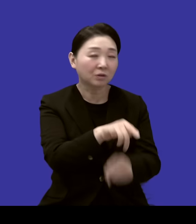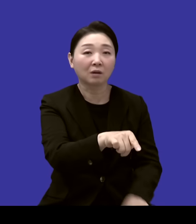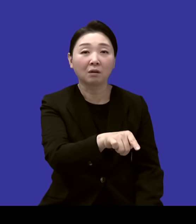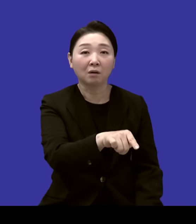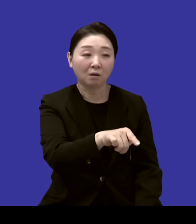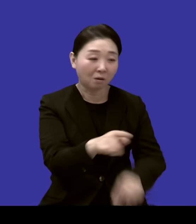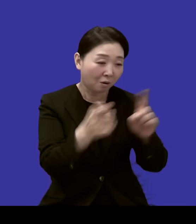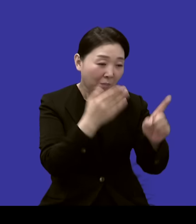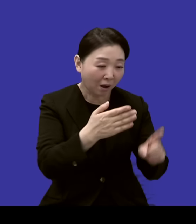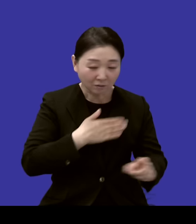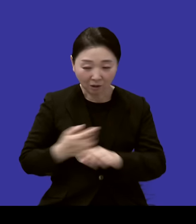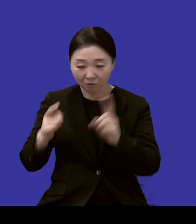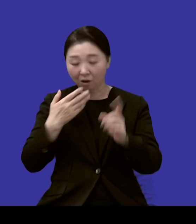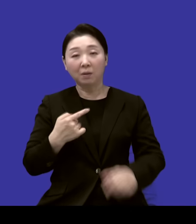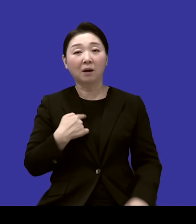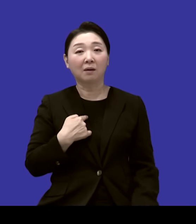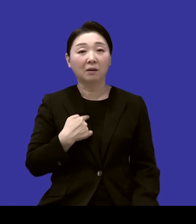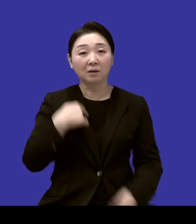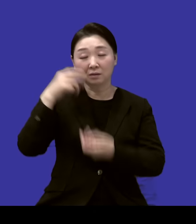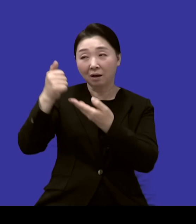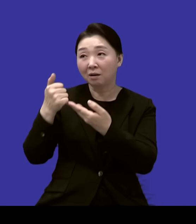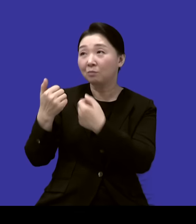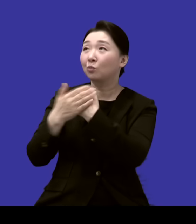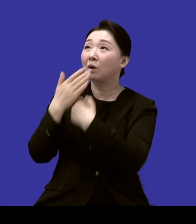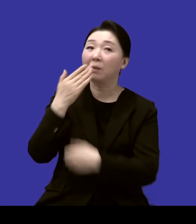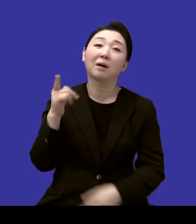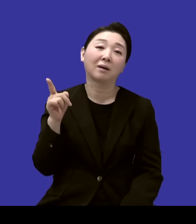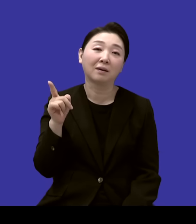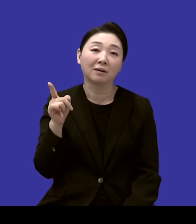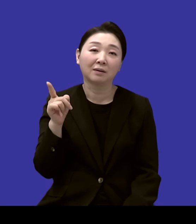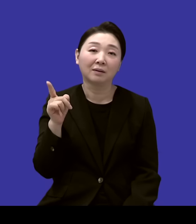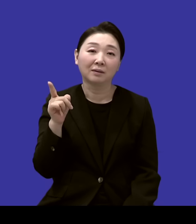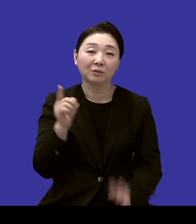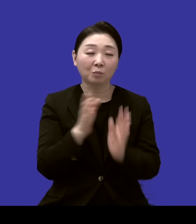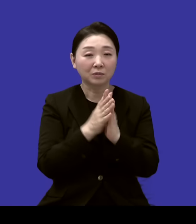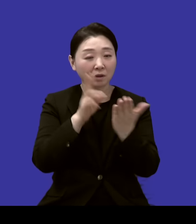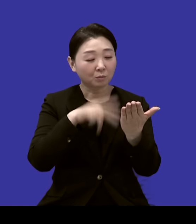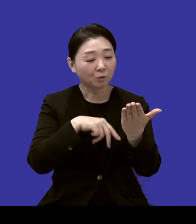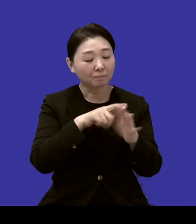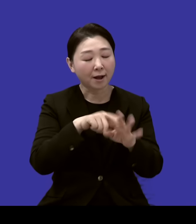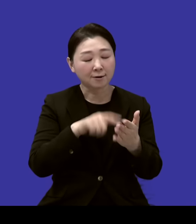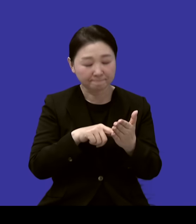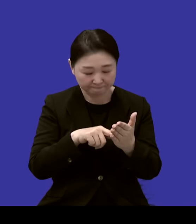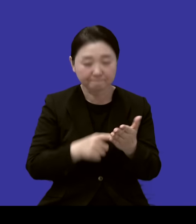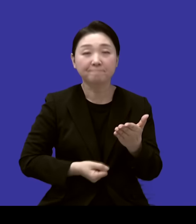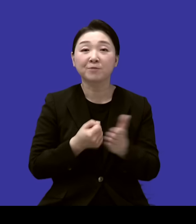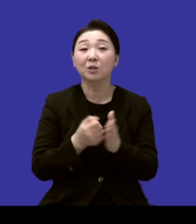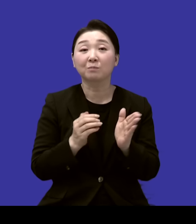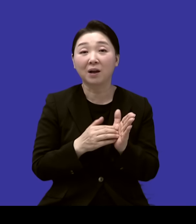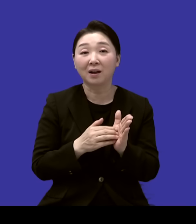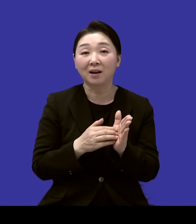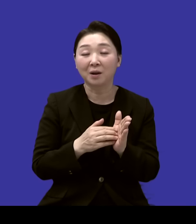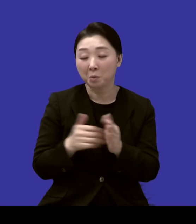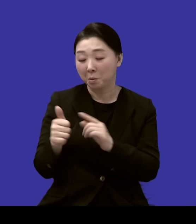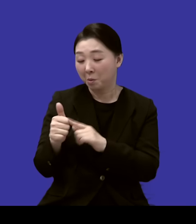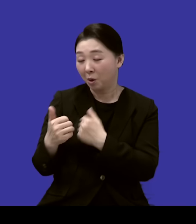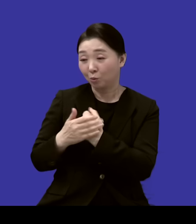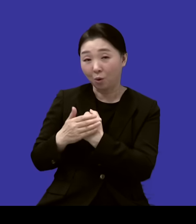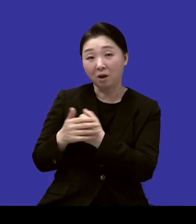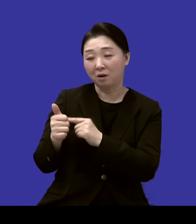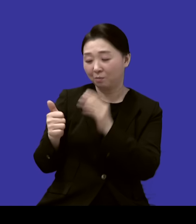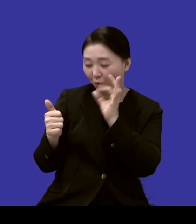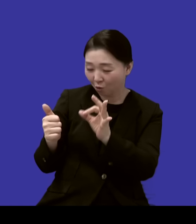일어날 수 있지 않을까? 나는 심지어 하나님이랑 백도 있는데 그래서 예. 약간 책을 보면서 마음을 음. 다잡았고 저를 도와주는 이 선생님을 보면서